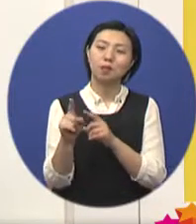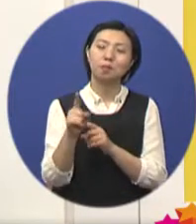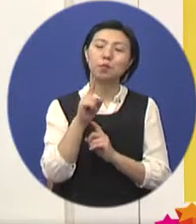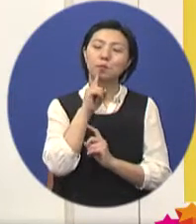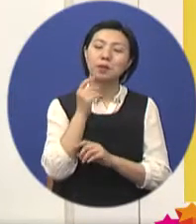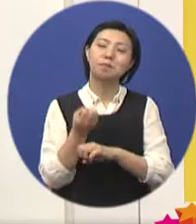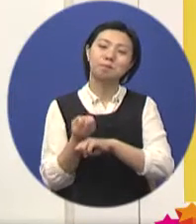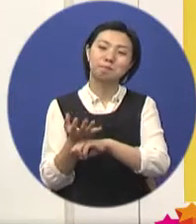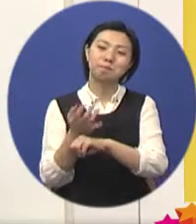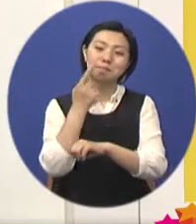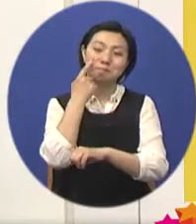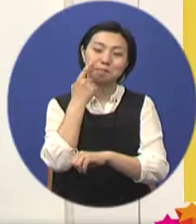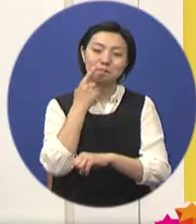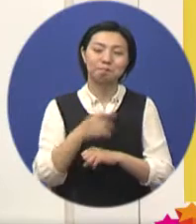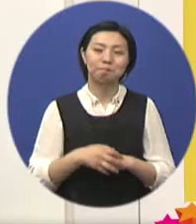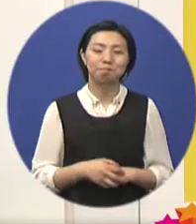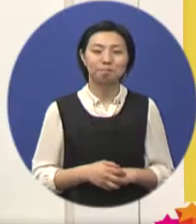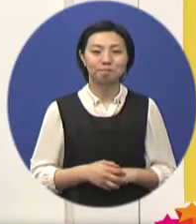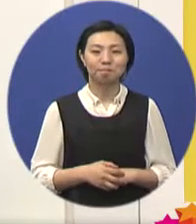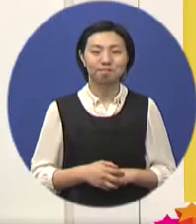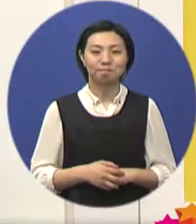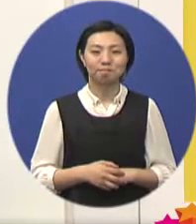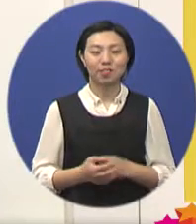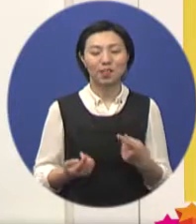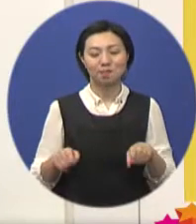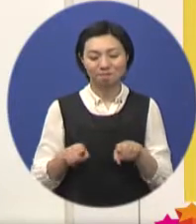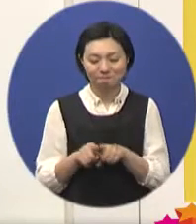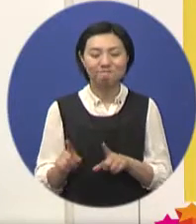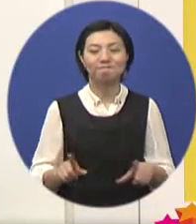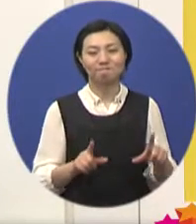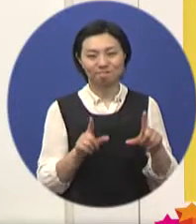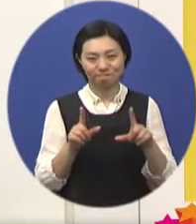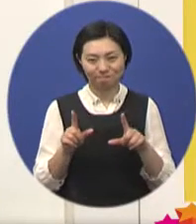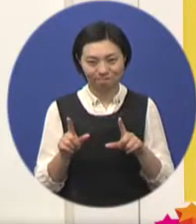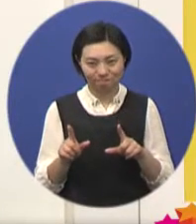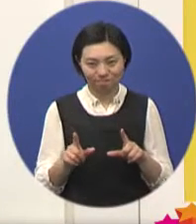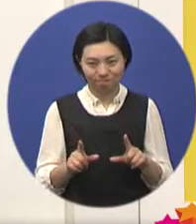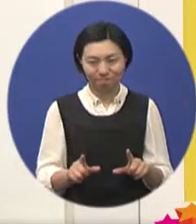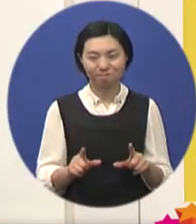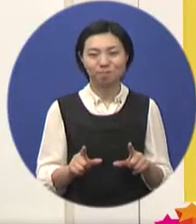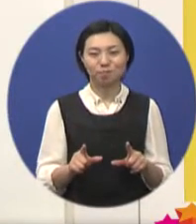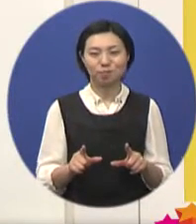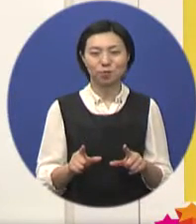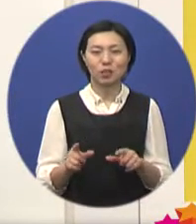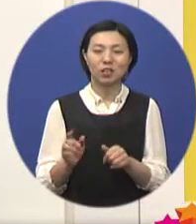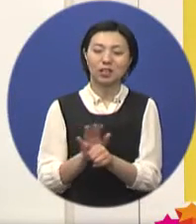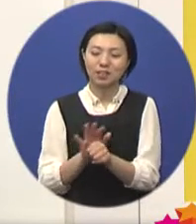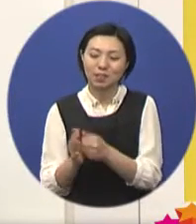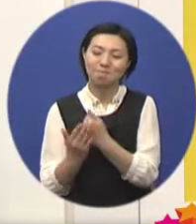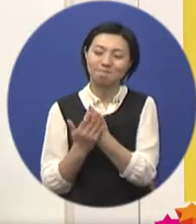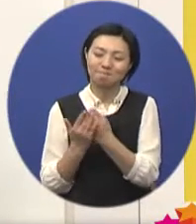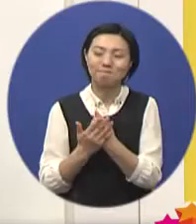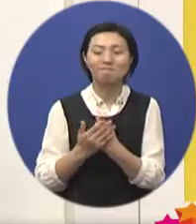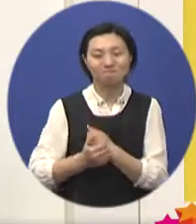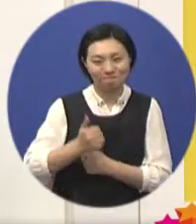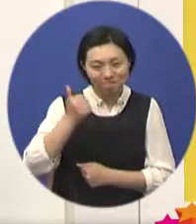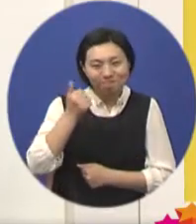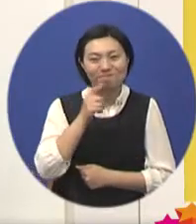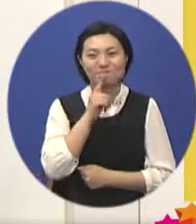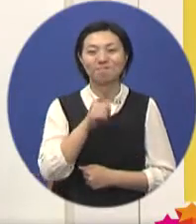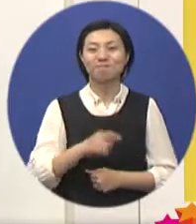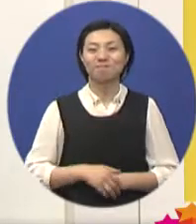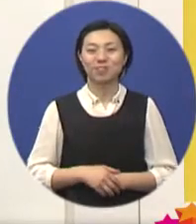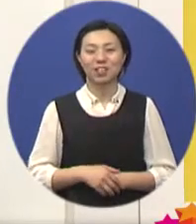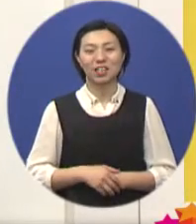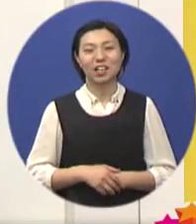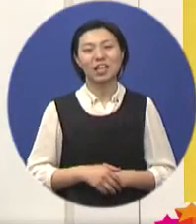신청하죠. 뭐 같이 살고 뭐 서로 아껴주고 뭐 그래면 되지요. 뭐.